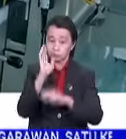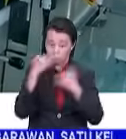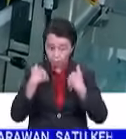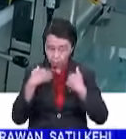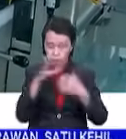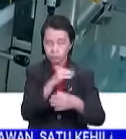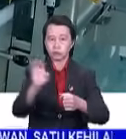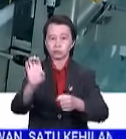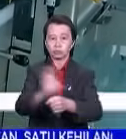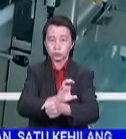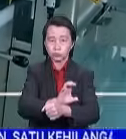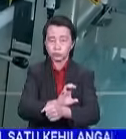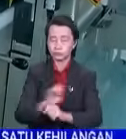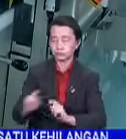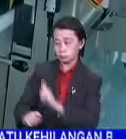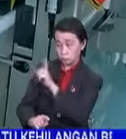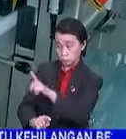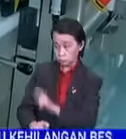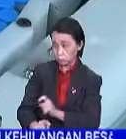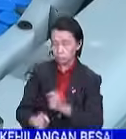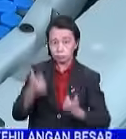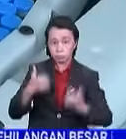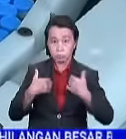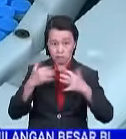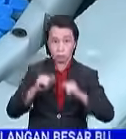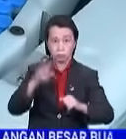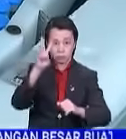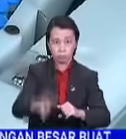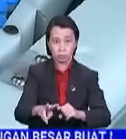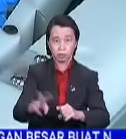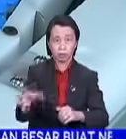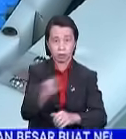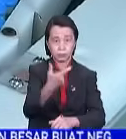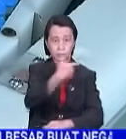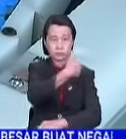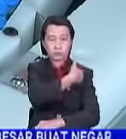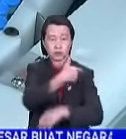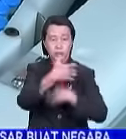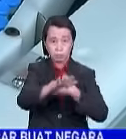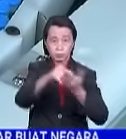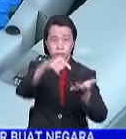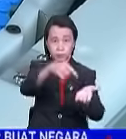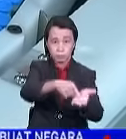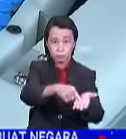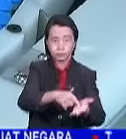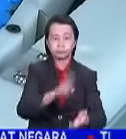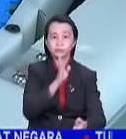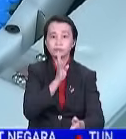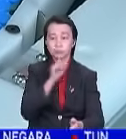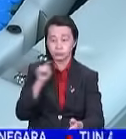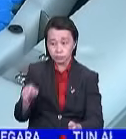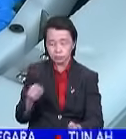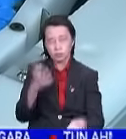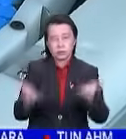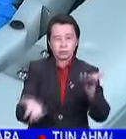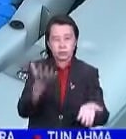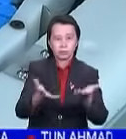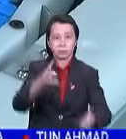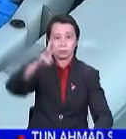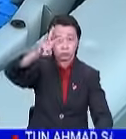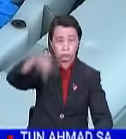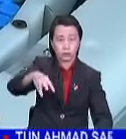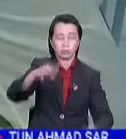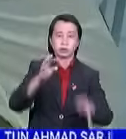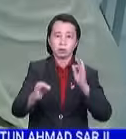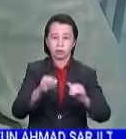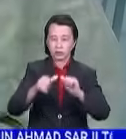hijauan mencukupi ditanya sama aja kerajaan bahasa mewajibkan pengambilan fasting selepas ini katanya ia mungkin diwajibkan